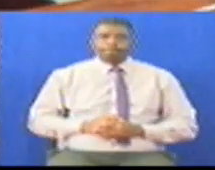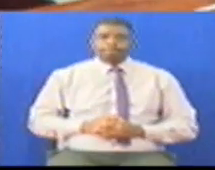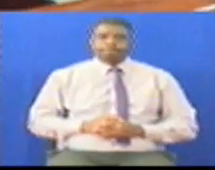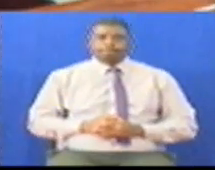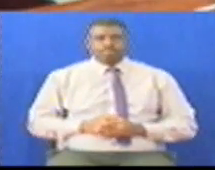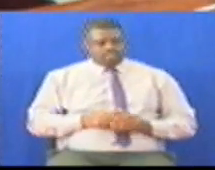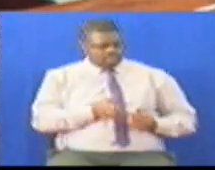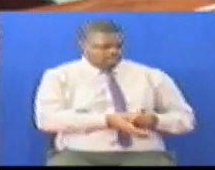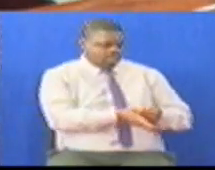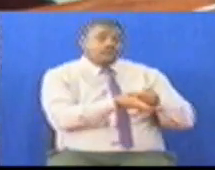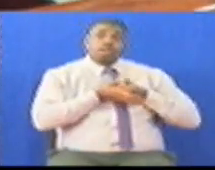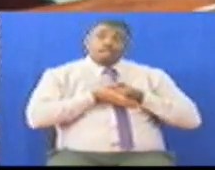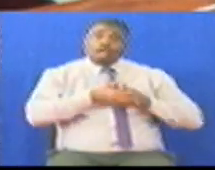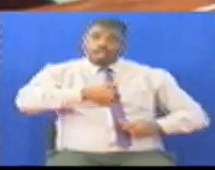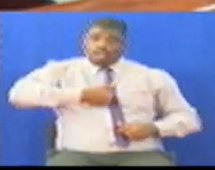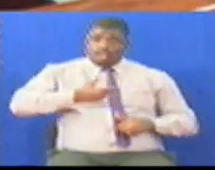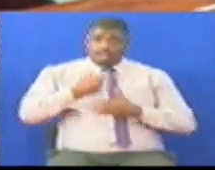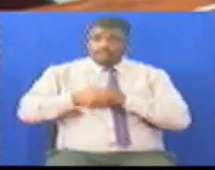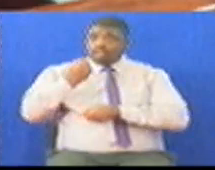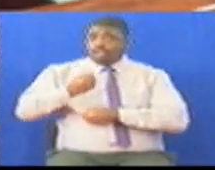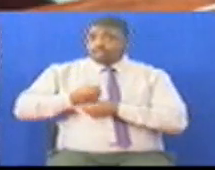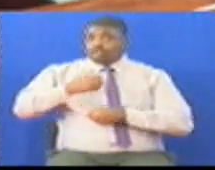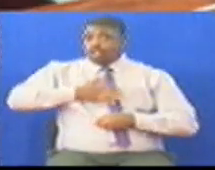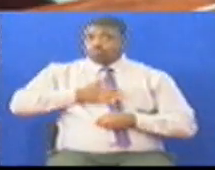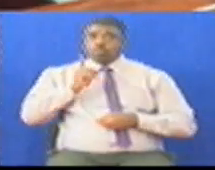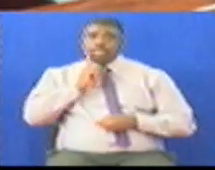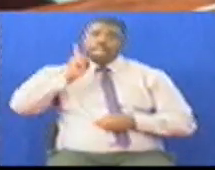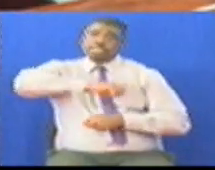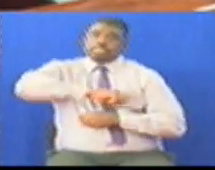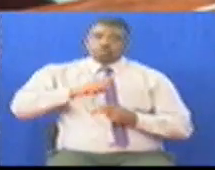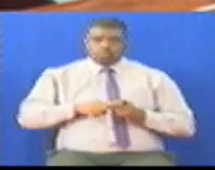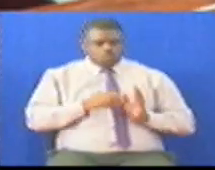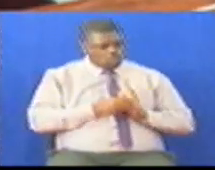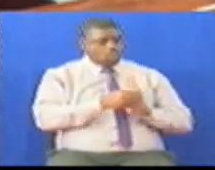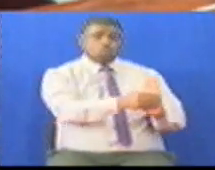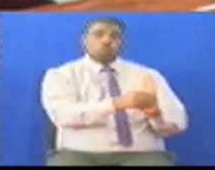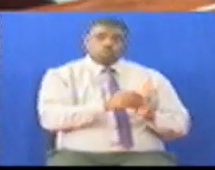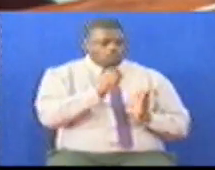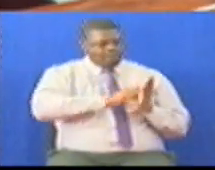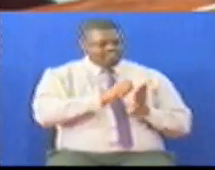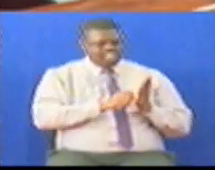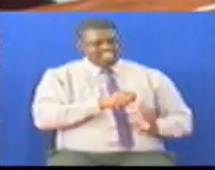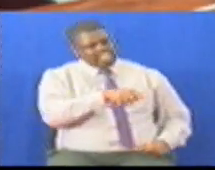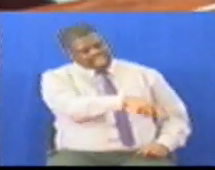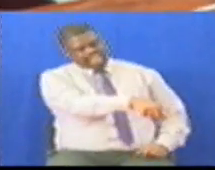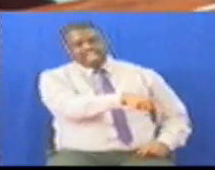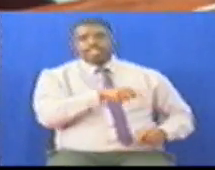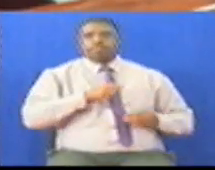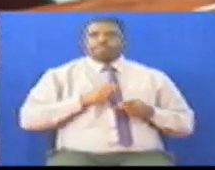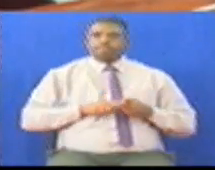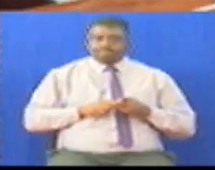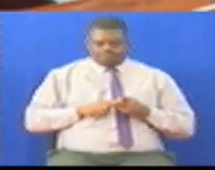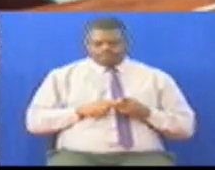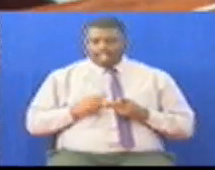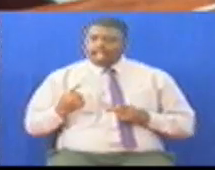kwa kunisaidia katika kazi zangu za kila siku za kuiongoza ofisi hii. Kwa namna ya